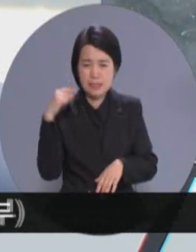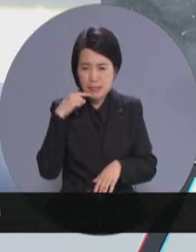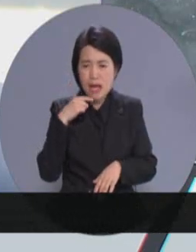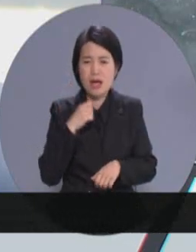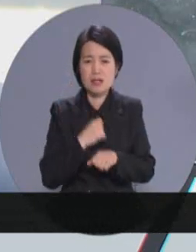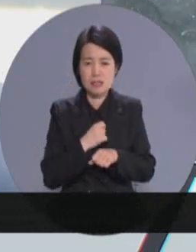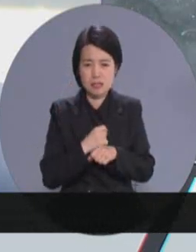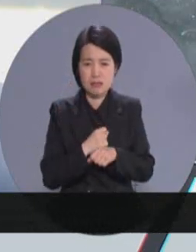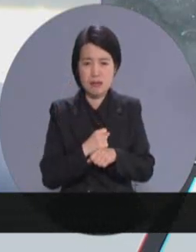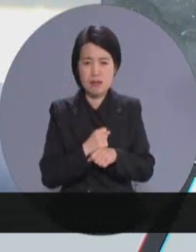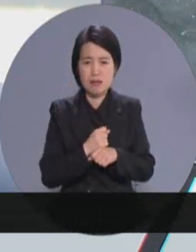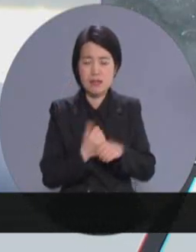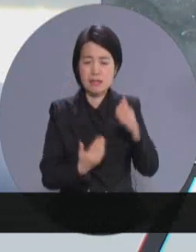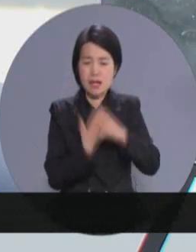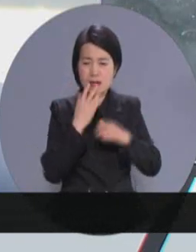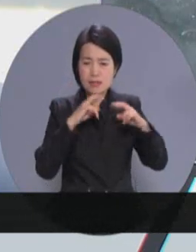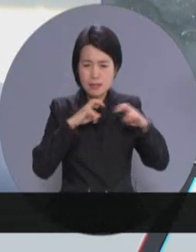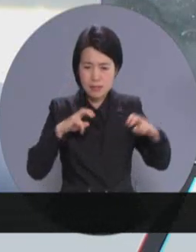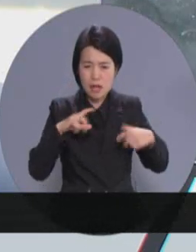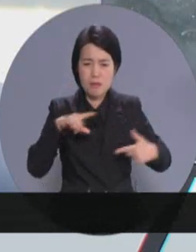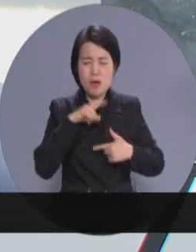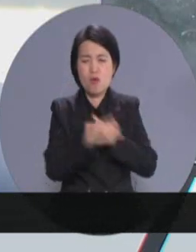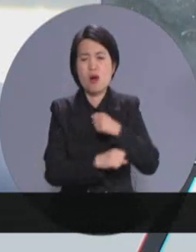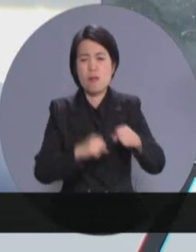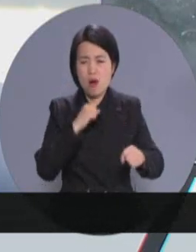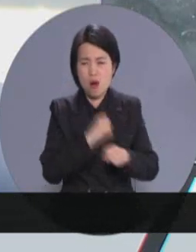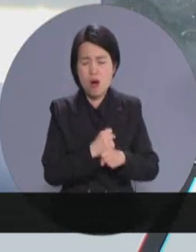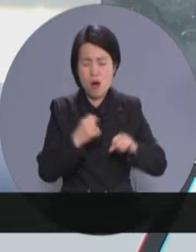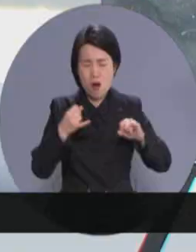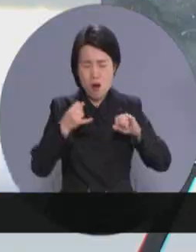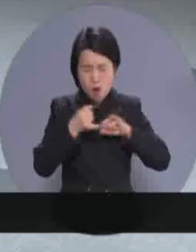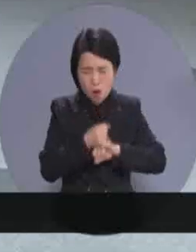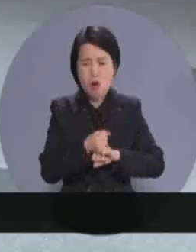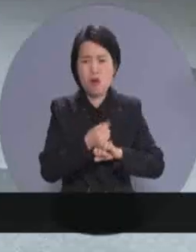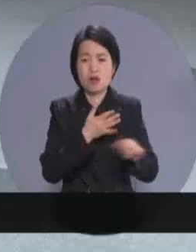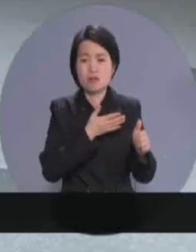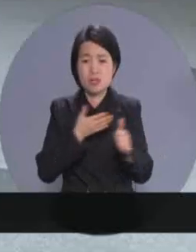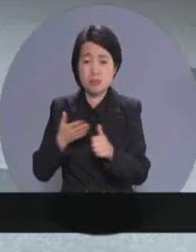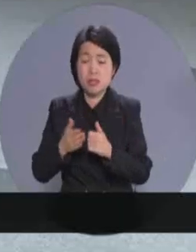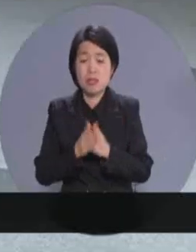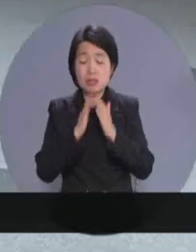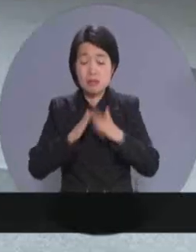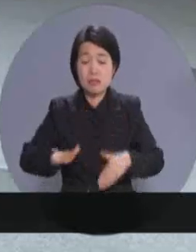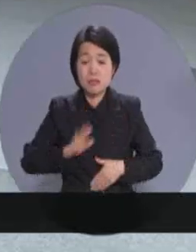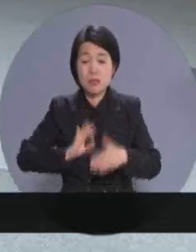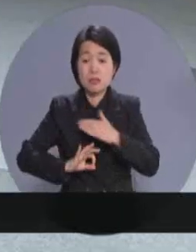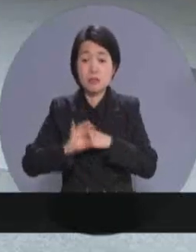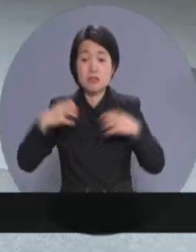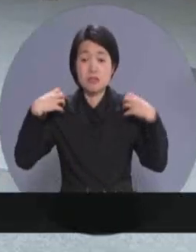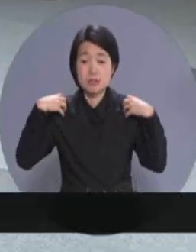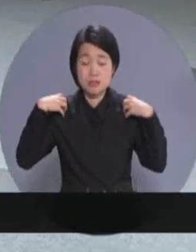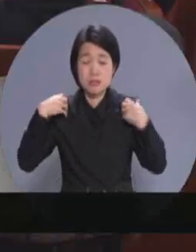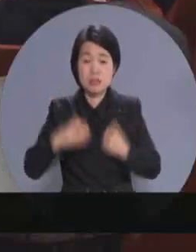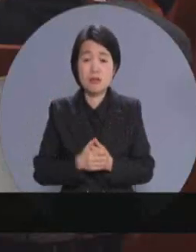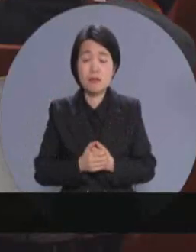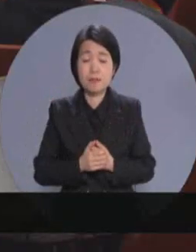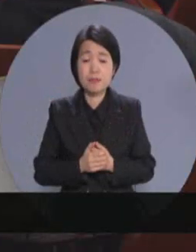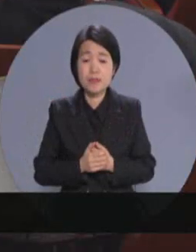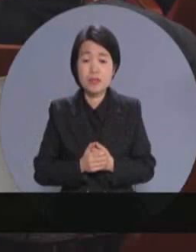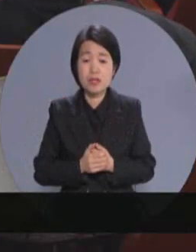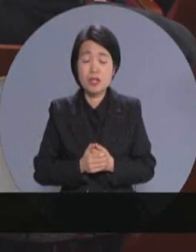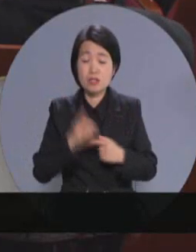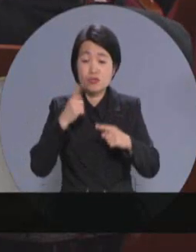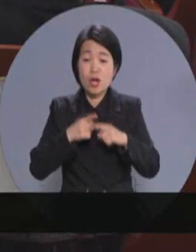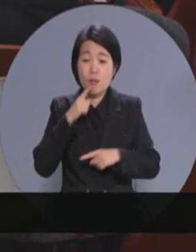해서 진상규명과 명예회복이 된대. 전남 동부청사에서 열린 유해 발굴 사업